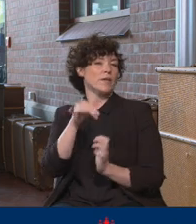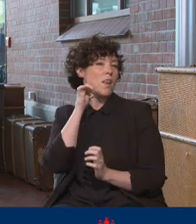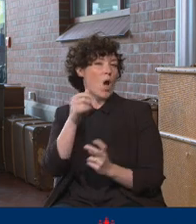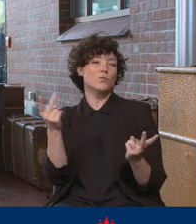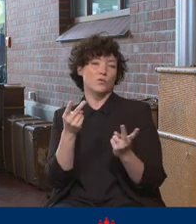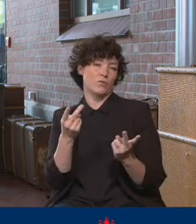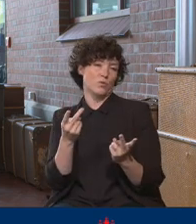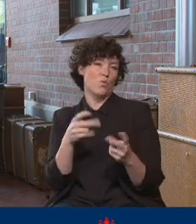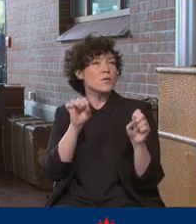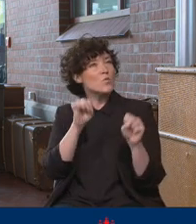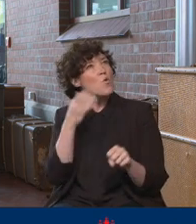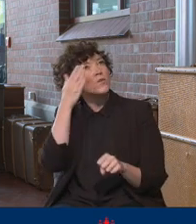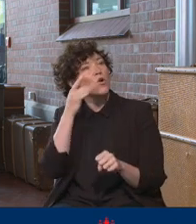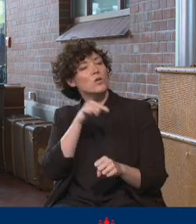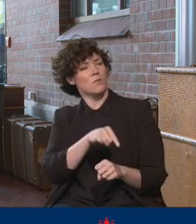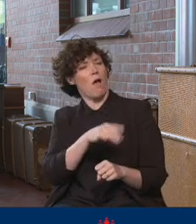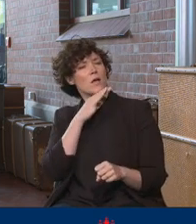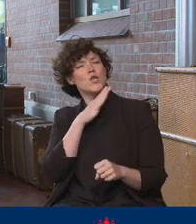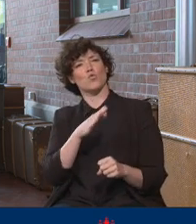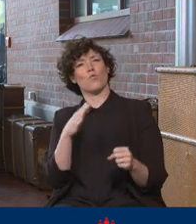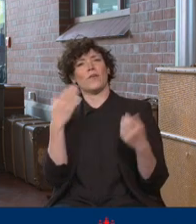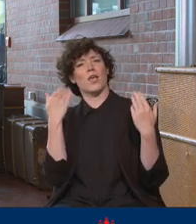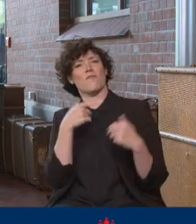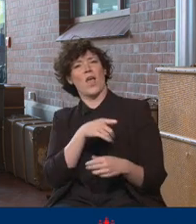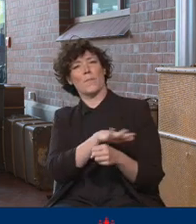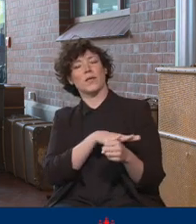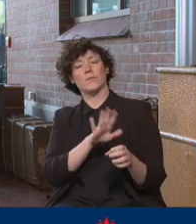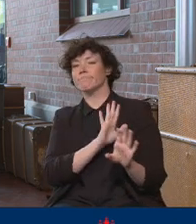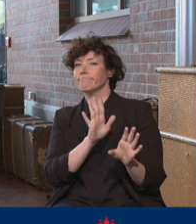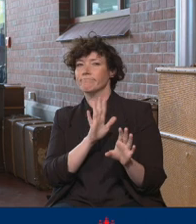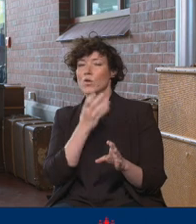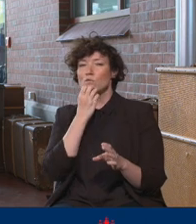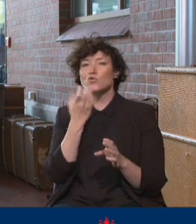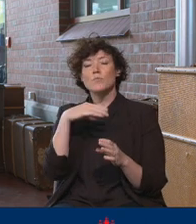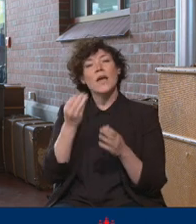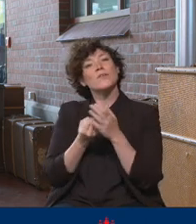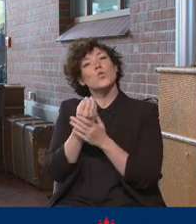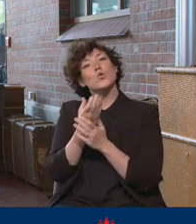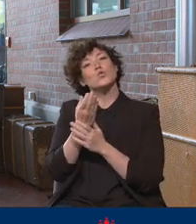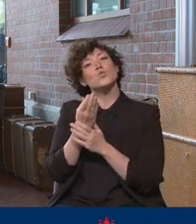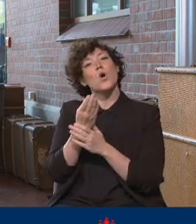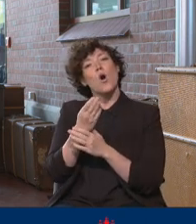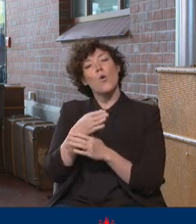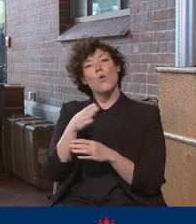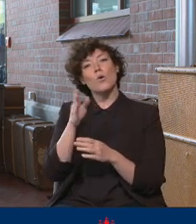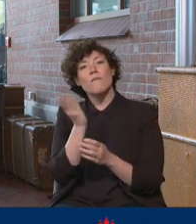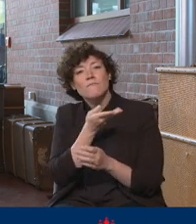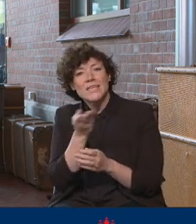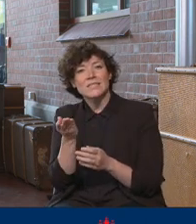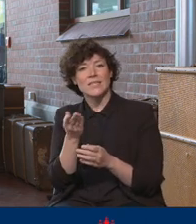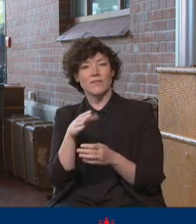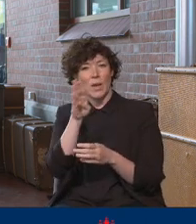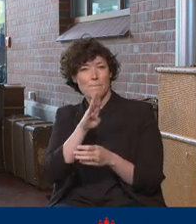uns besonders wichtig die kulturellen aspekte die auch gerade jetzt westlich der billhorner brückenstraße in einem nutzung der bestandsgebäude